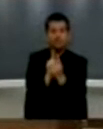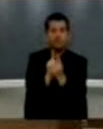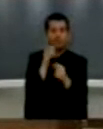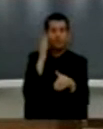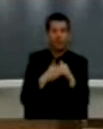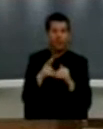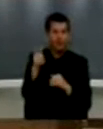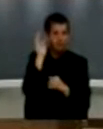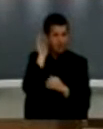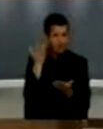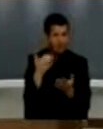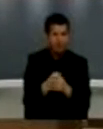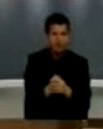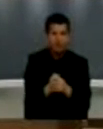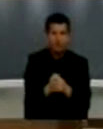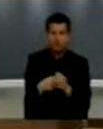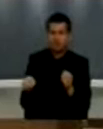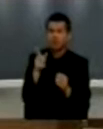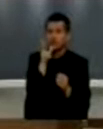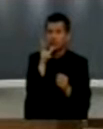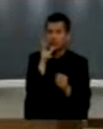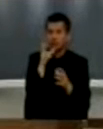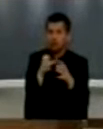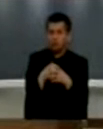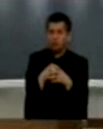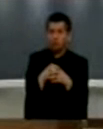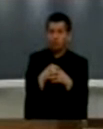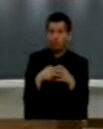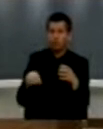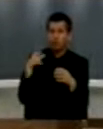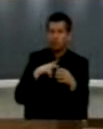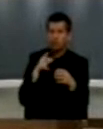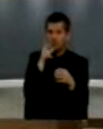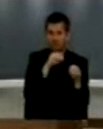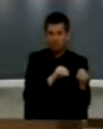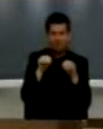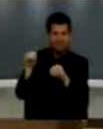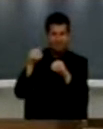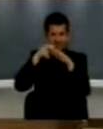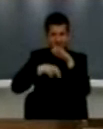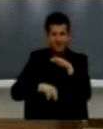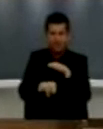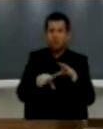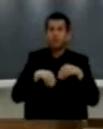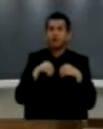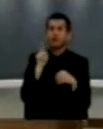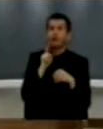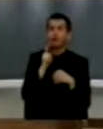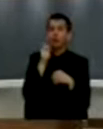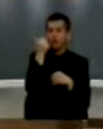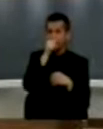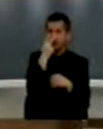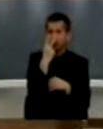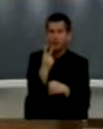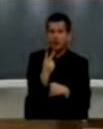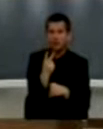ministri. Por kërkesa e një pjesë të banorëve për ndërrimin e vendit të nënkalimit është e papranueshme, duke marrë